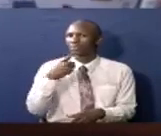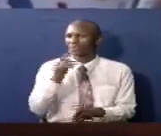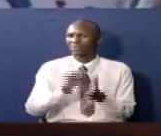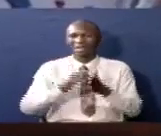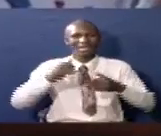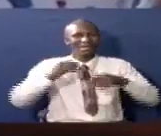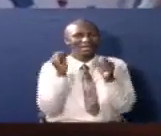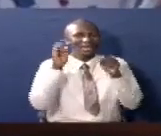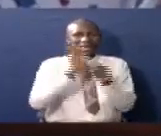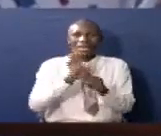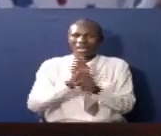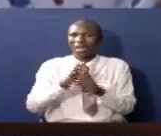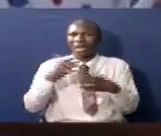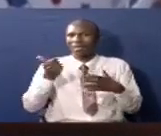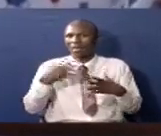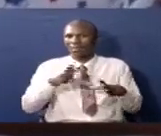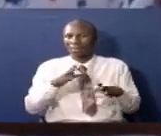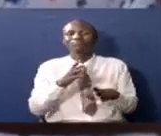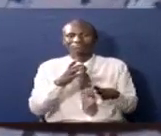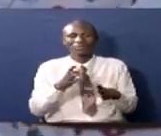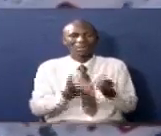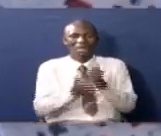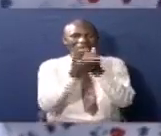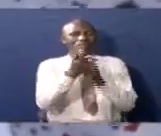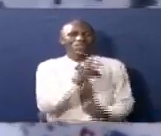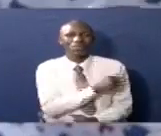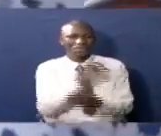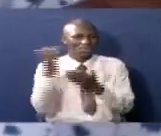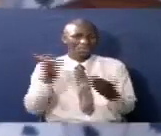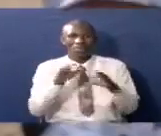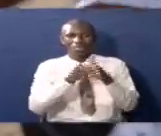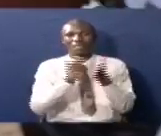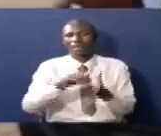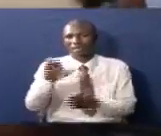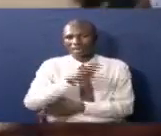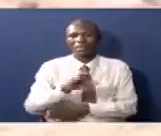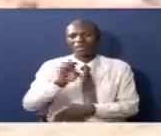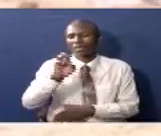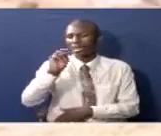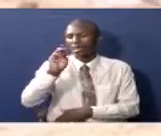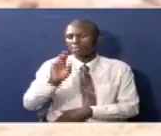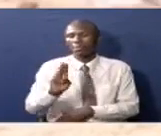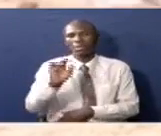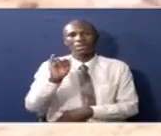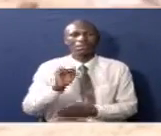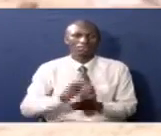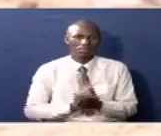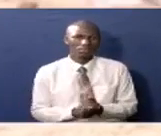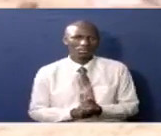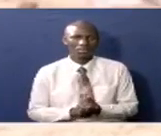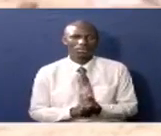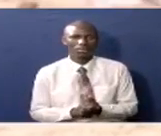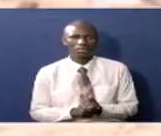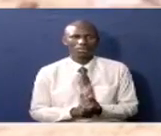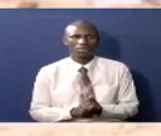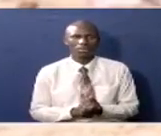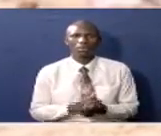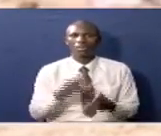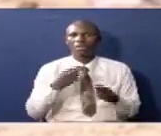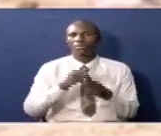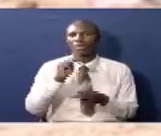utanu wake kwa alama tonisie Nzanzo e kufika kesioni keucha emboi kwa macheta netwa